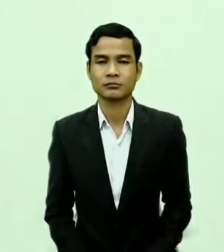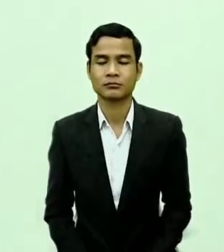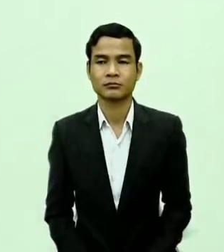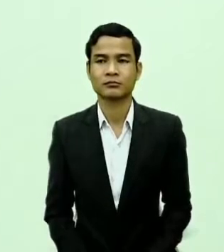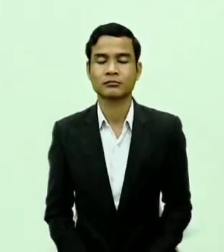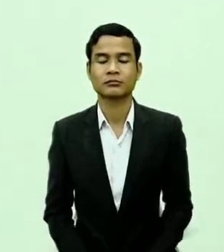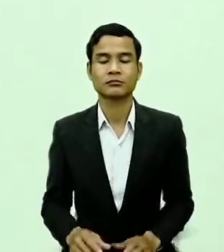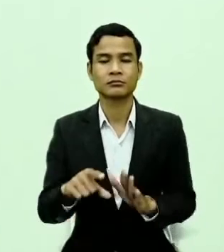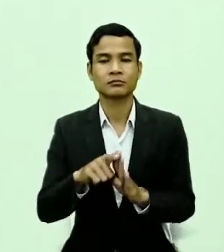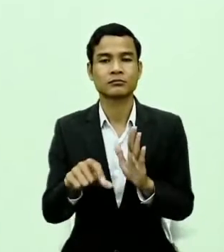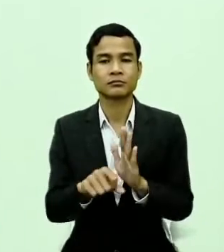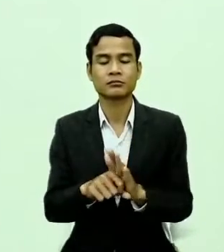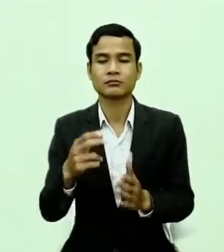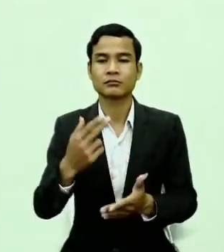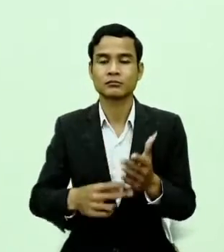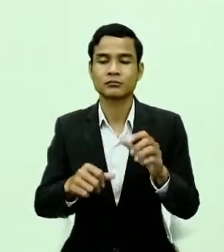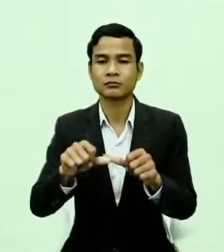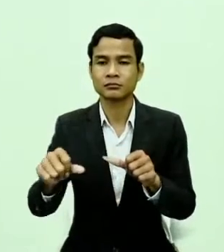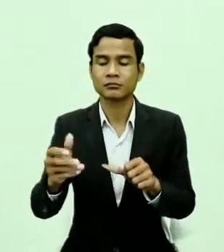cầm nọt là ấy tiến